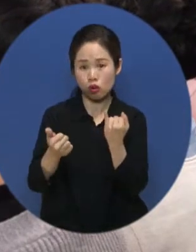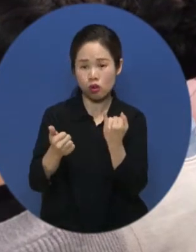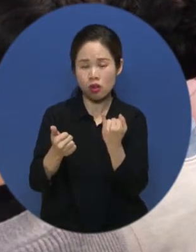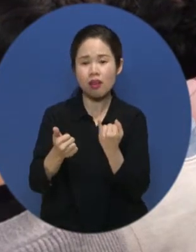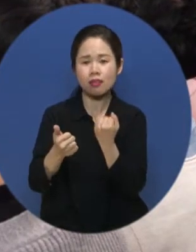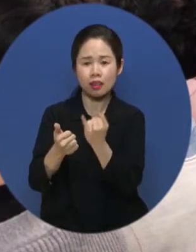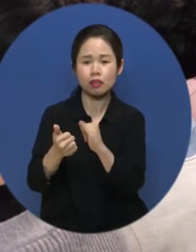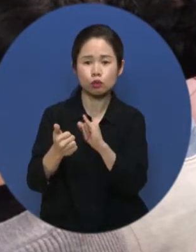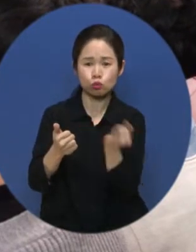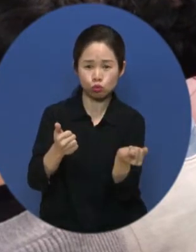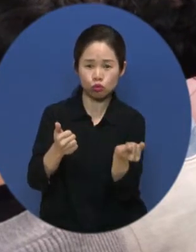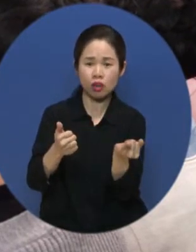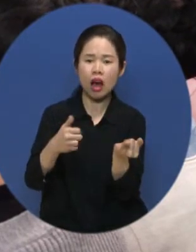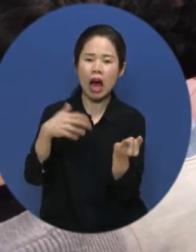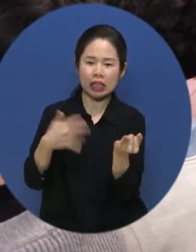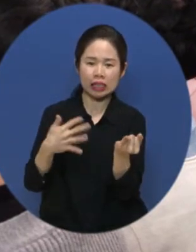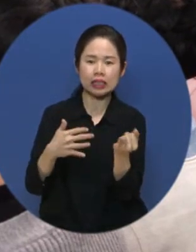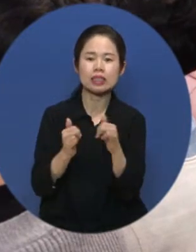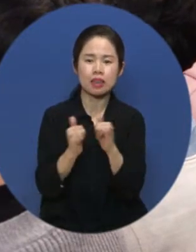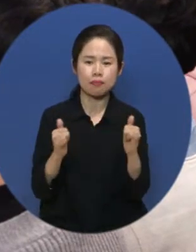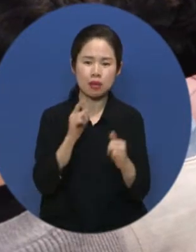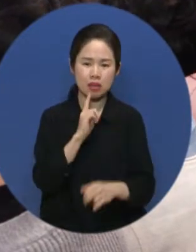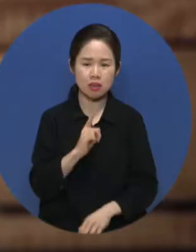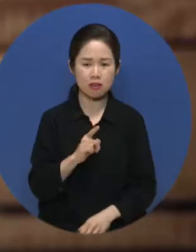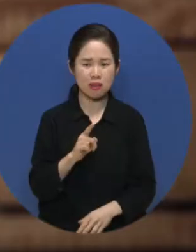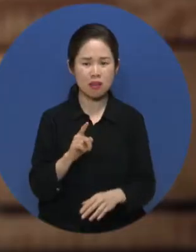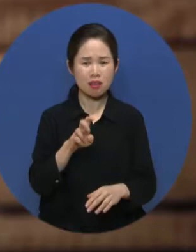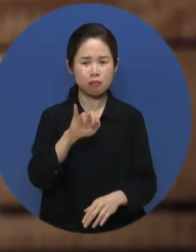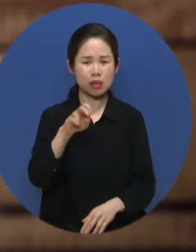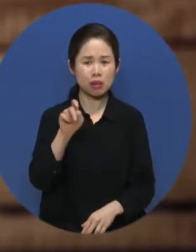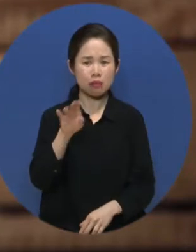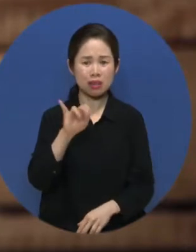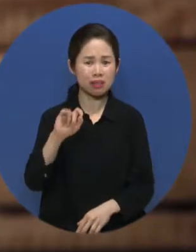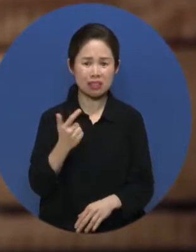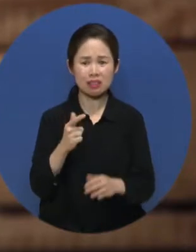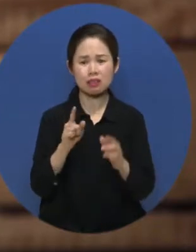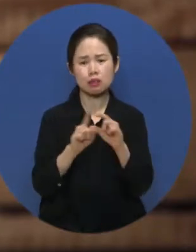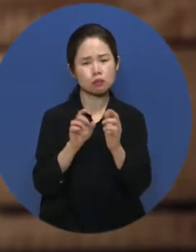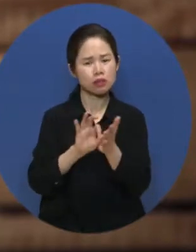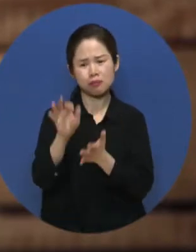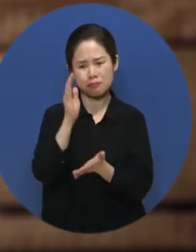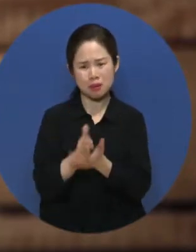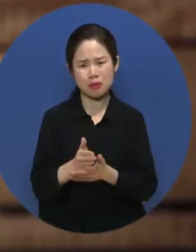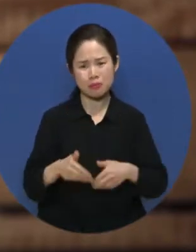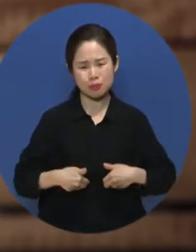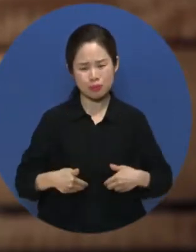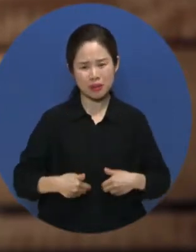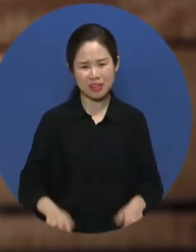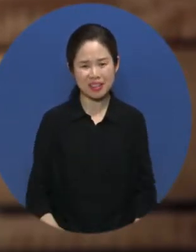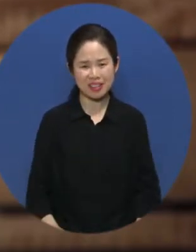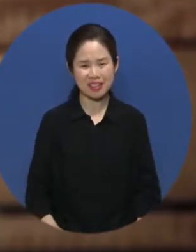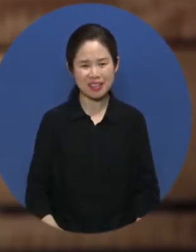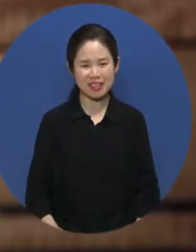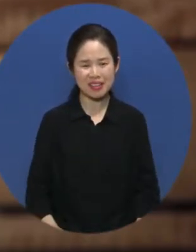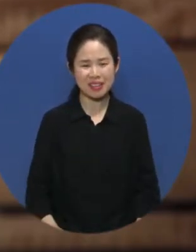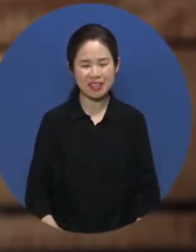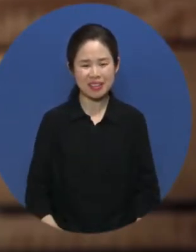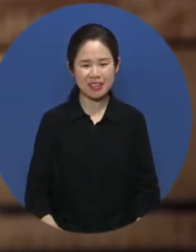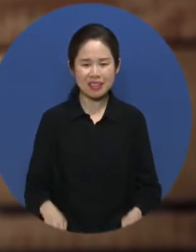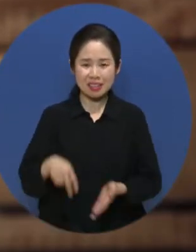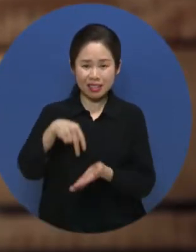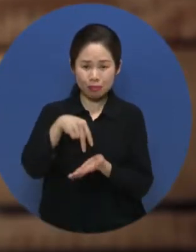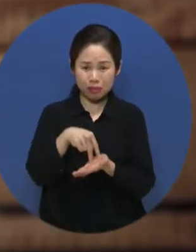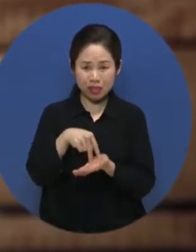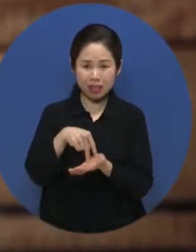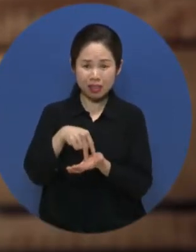사람이라는 굉장히 쓰지 말아야 될 용어예요. 자, 관점의 차이에 따라서 우리가 상대방의 마음을 이해하고